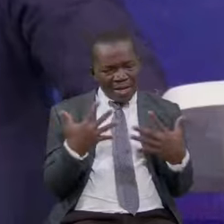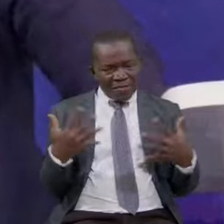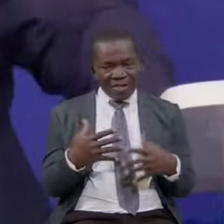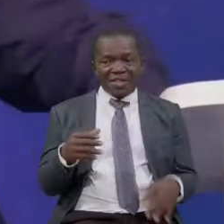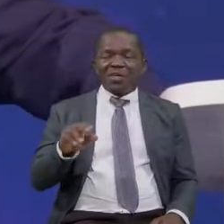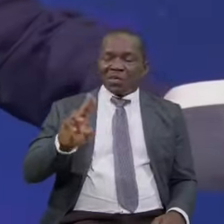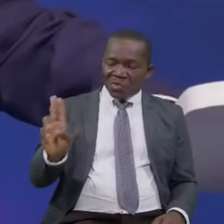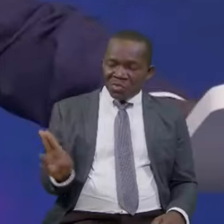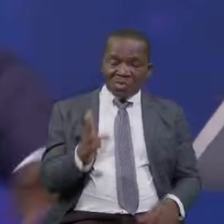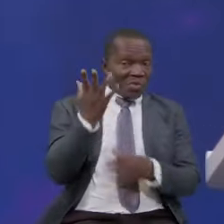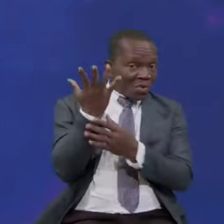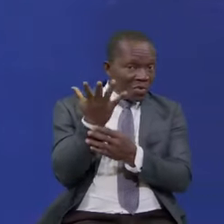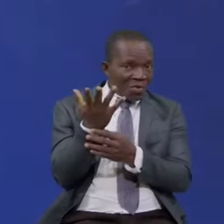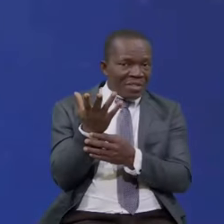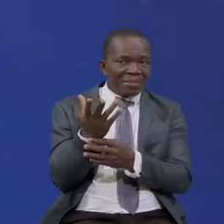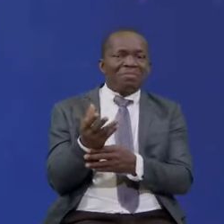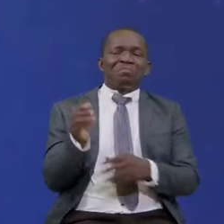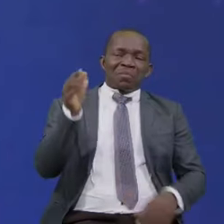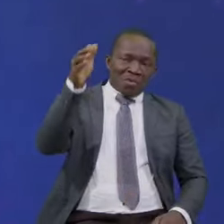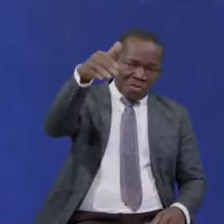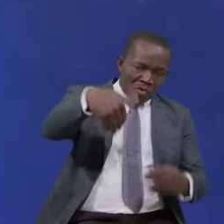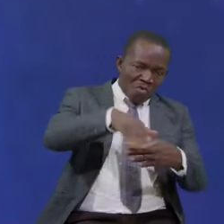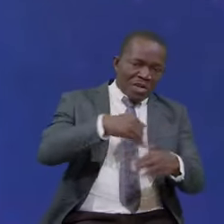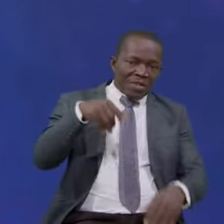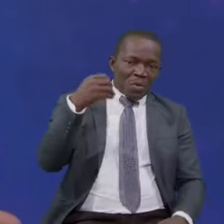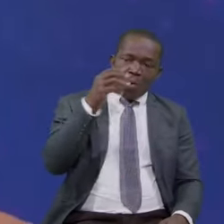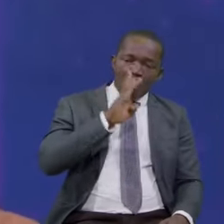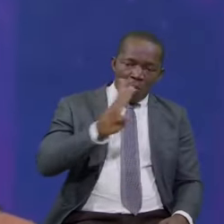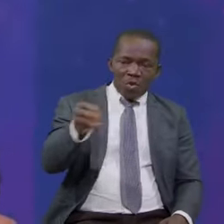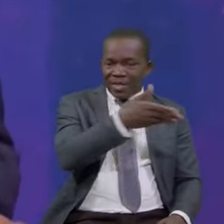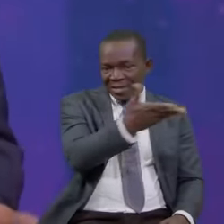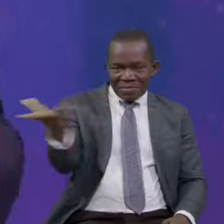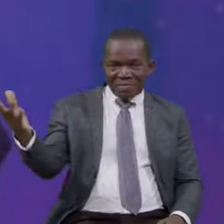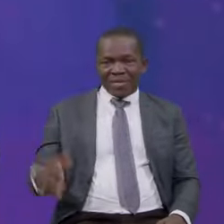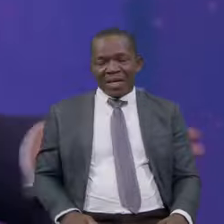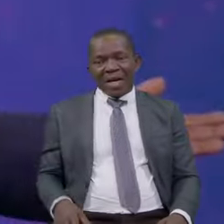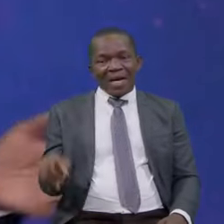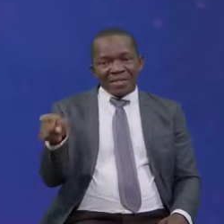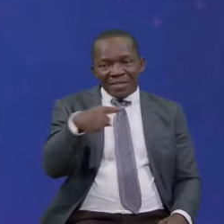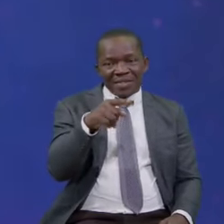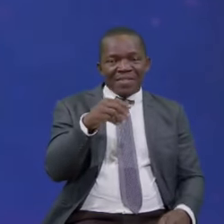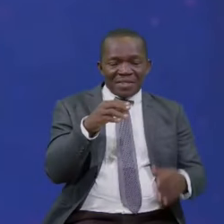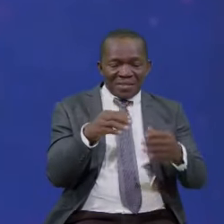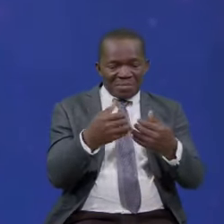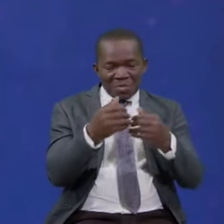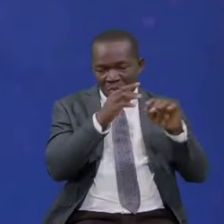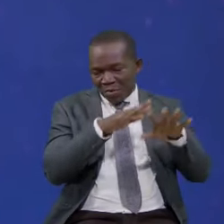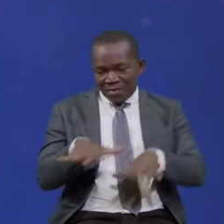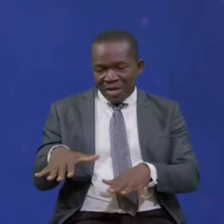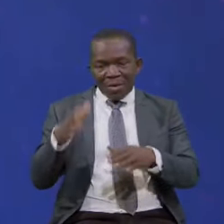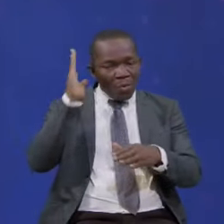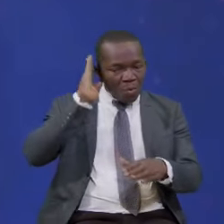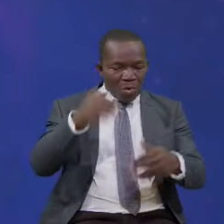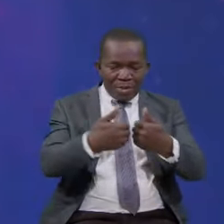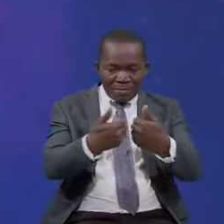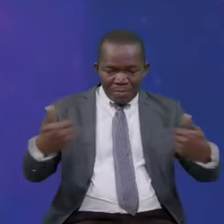va des elle va noyer tout le monde mais dit étendez votre verge et il étend la verge et ça s divisé est-ce